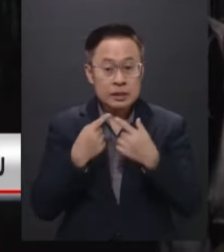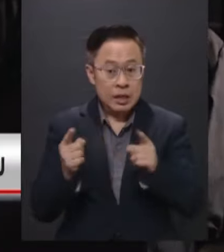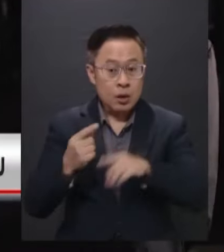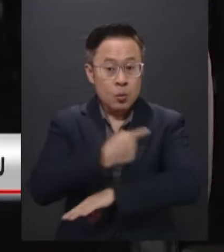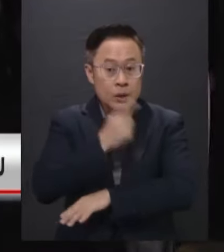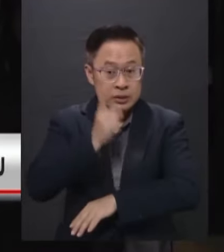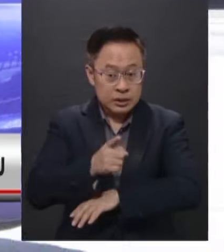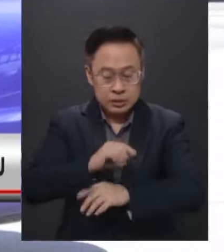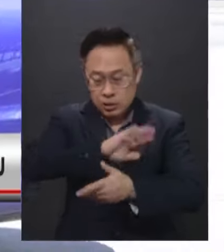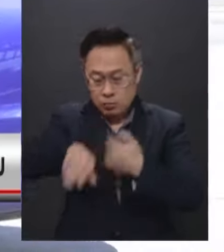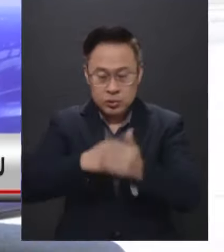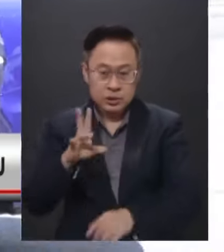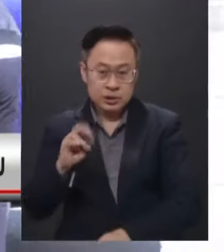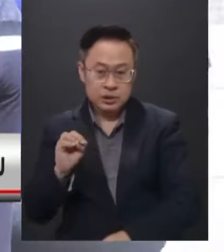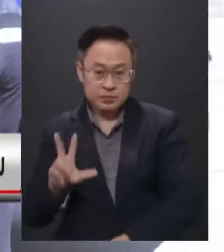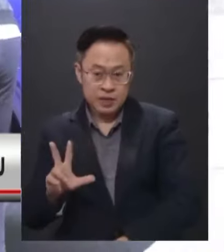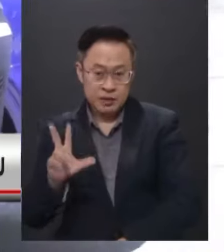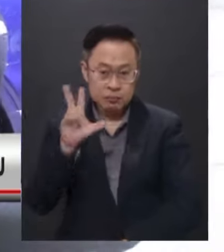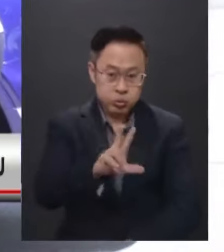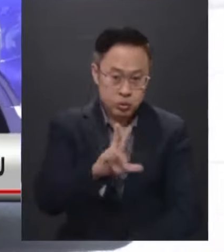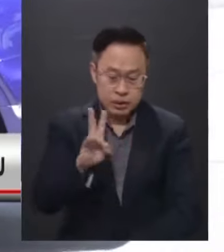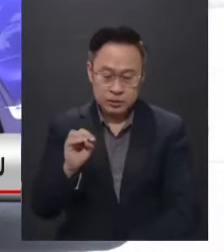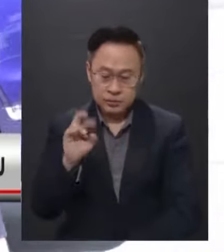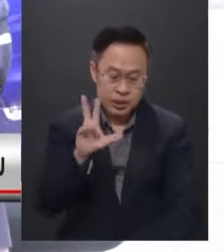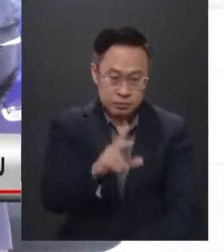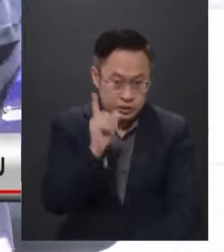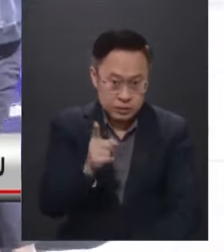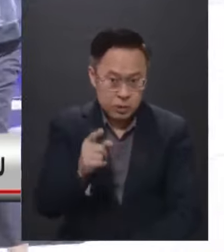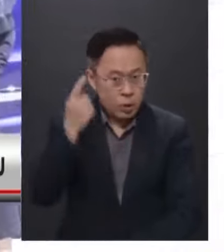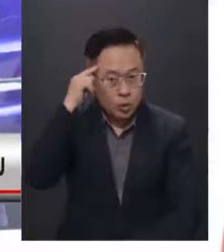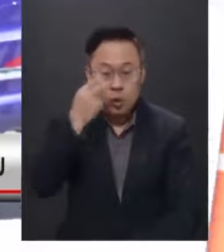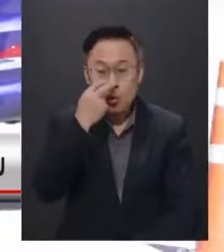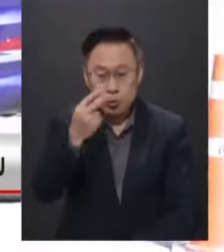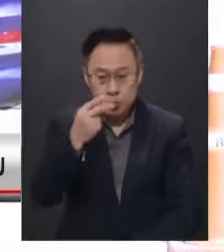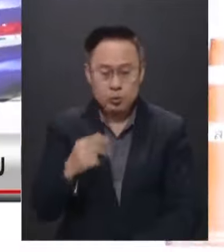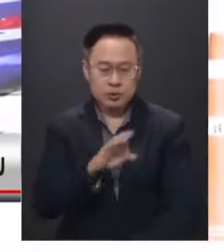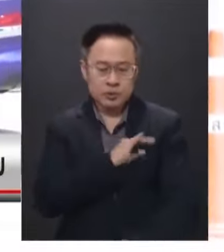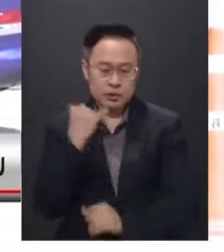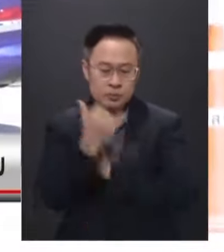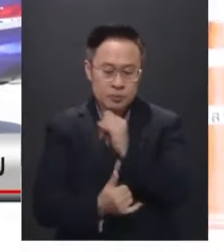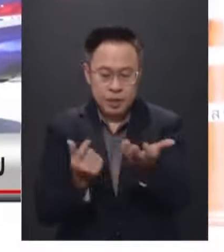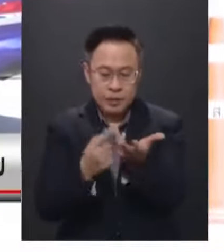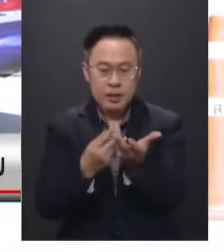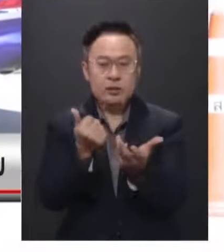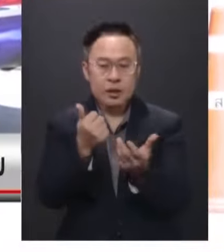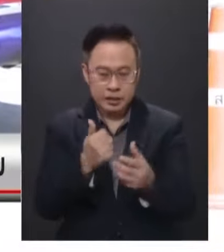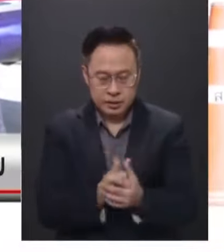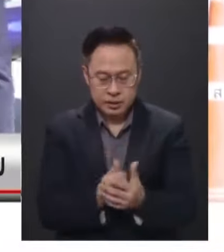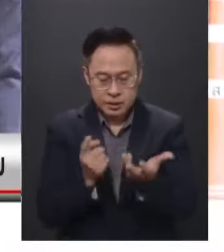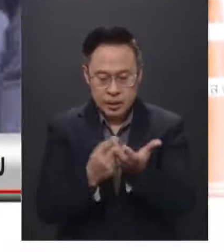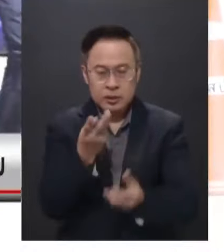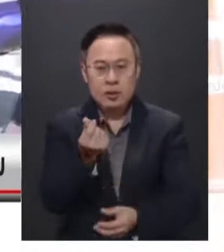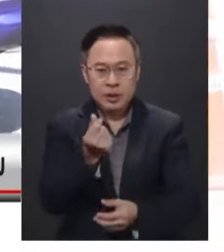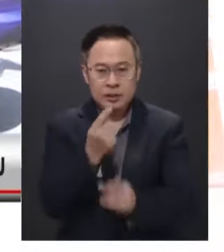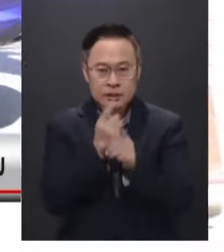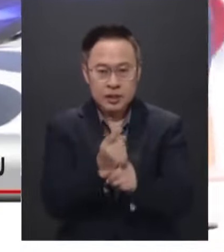ประชุมการเลือกตั้งเสร็จเนี่ยก็จะนับคะแนนทันทีและในช่วงเย็นวันพรุ่งนี้จะทราบผลเลยว่าสุดท้าย